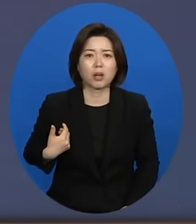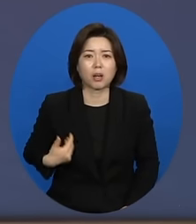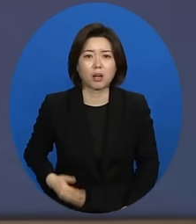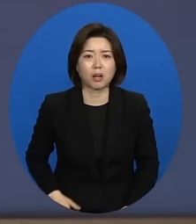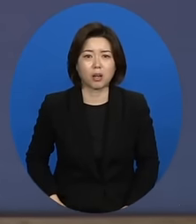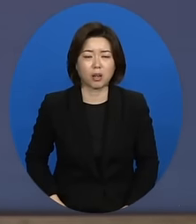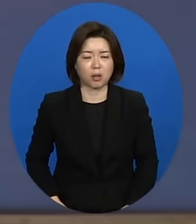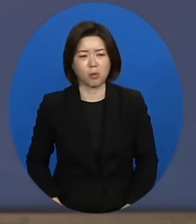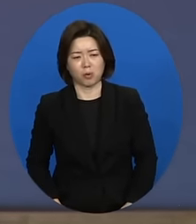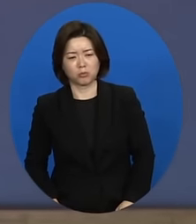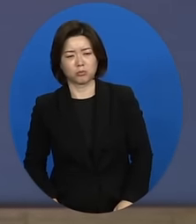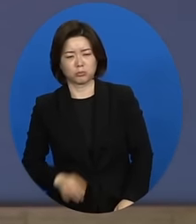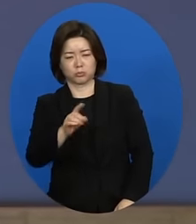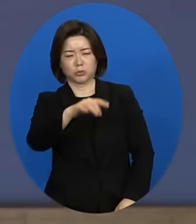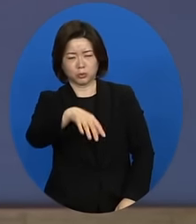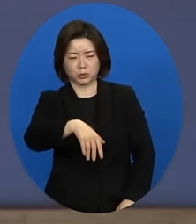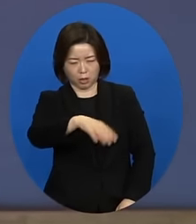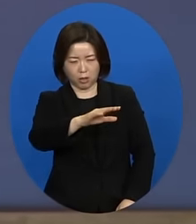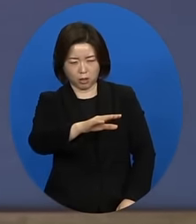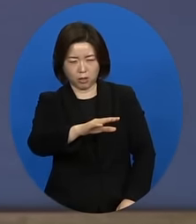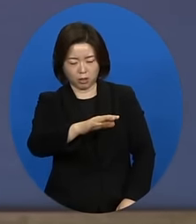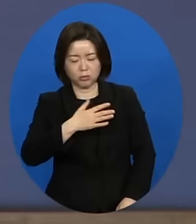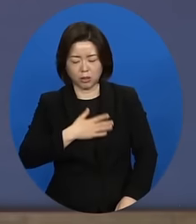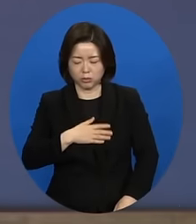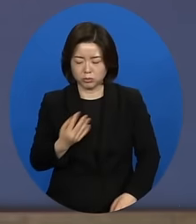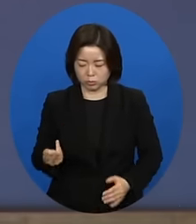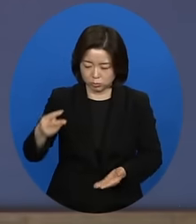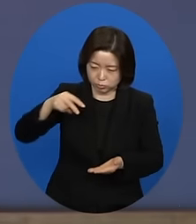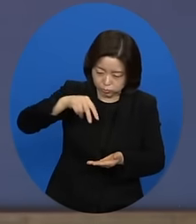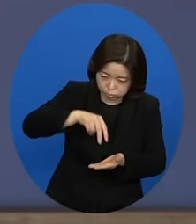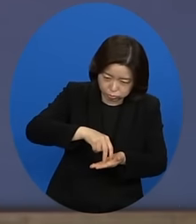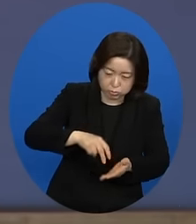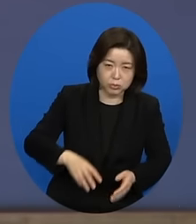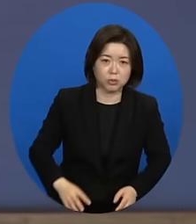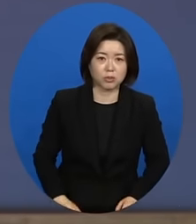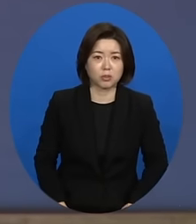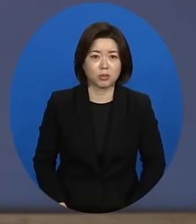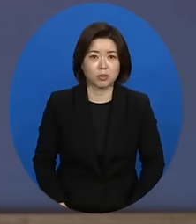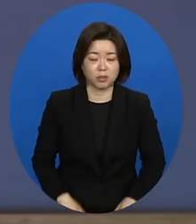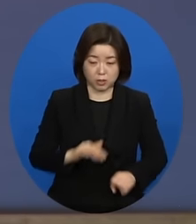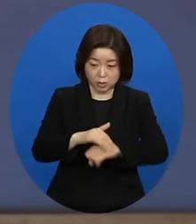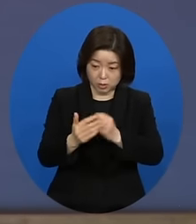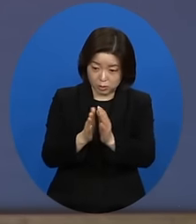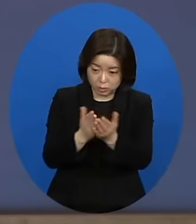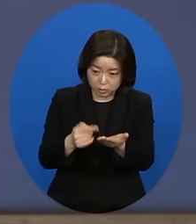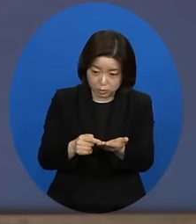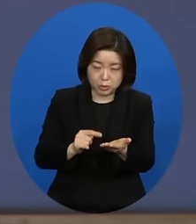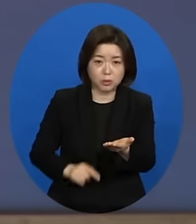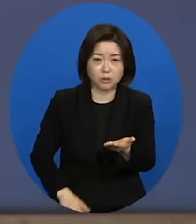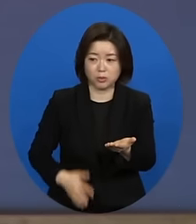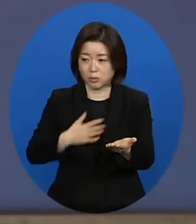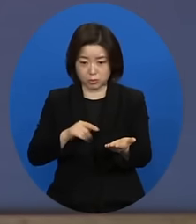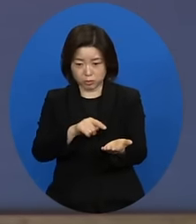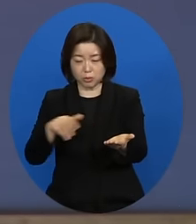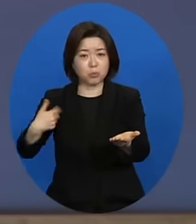어딜 가야 되나가 보다. 일어났는데 성경 가지고 가. 성경이 뭔지를 모르는 거예요.